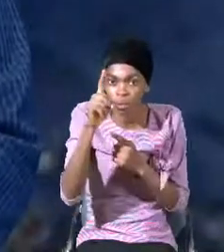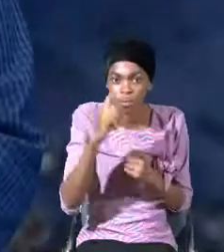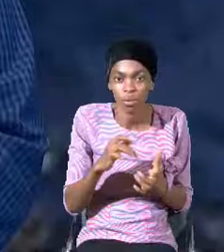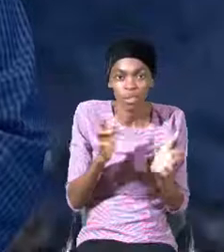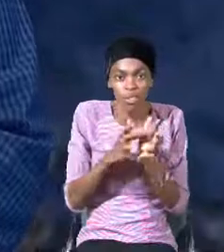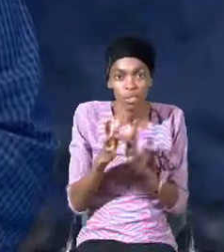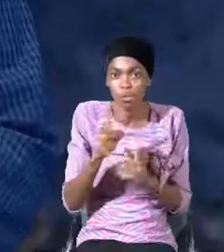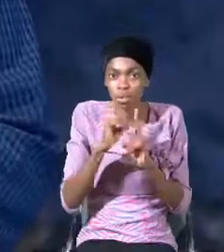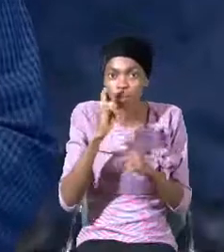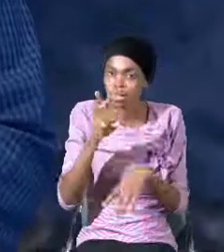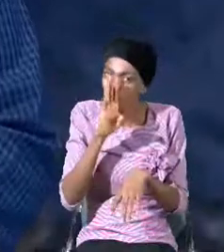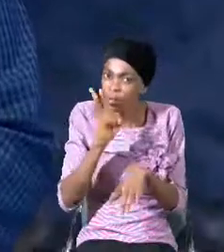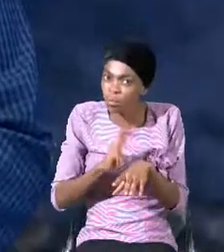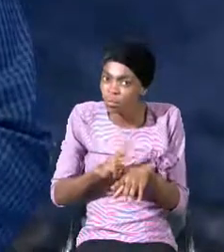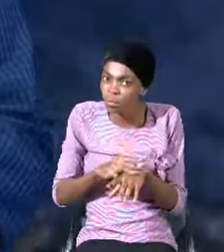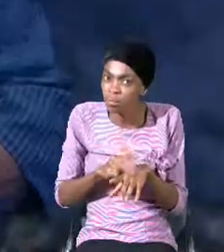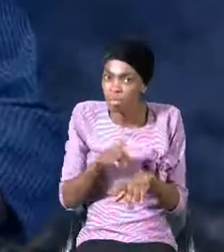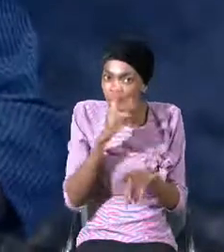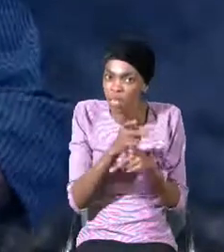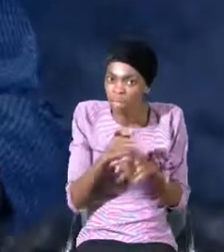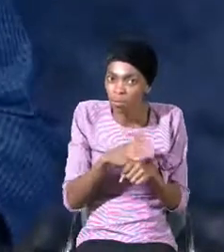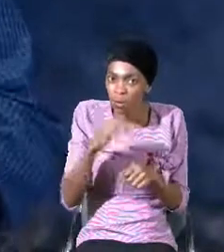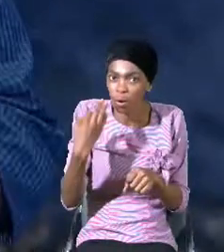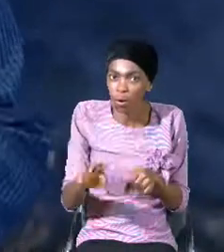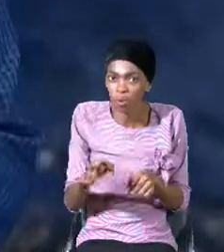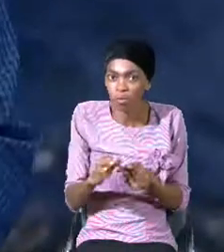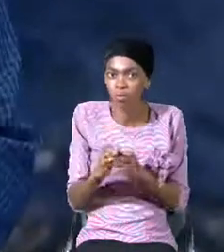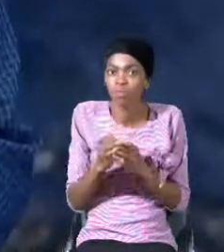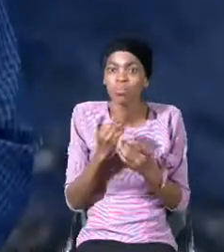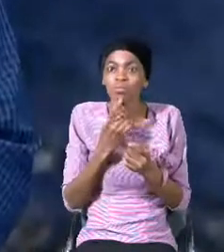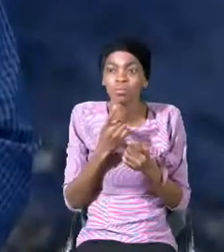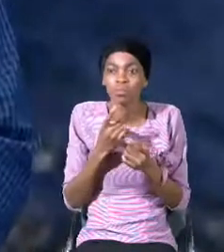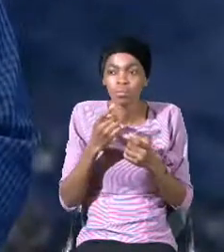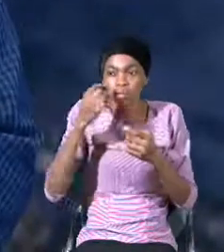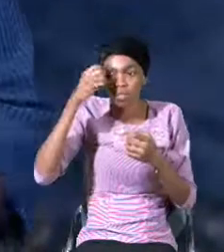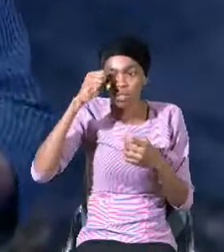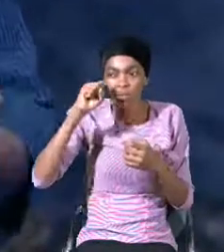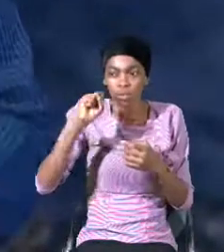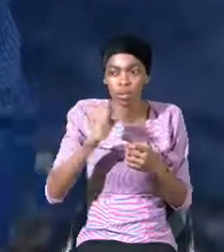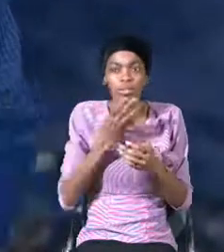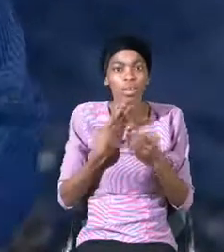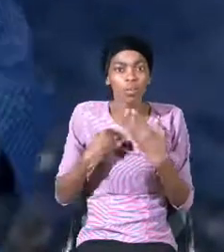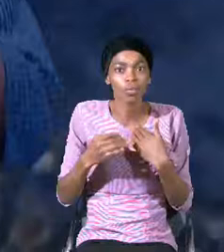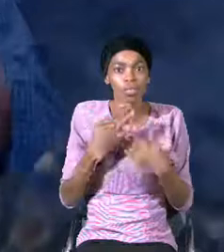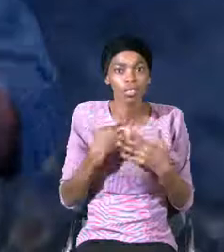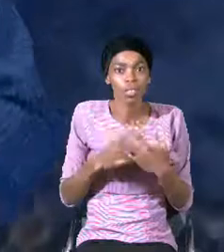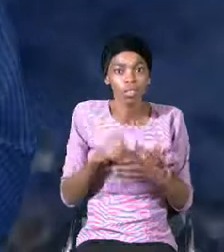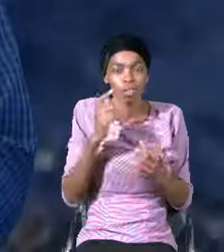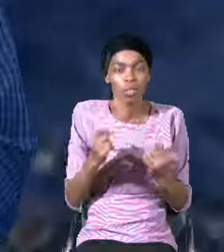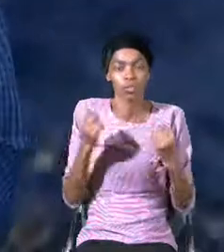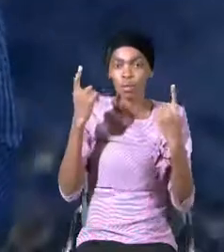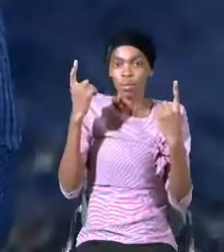parle. Gardez-vous de la toute avarice, argent, argent. Se réveille le